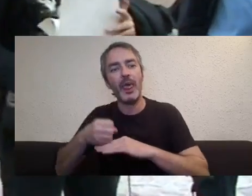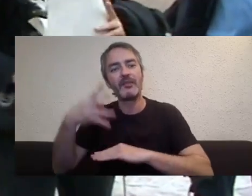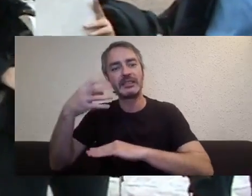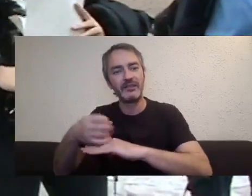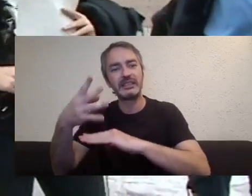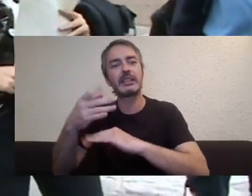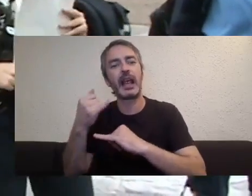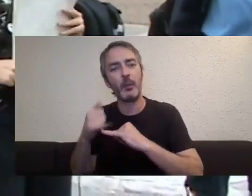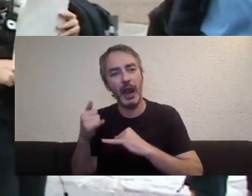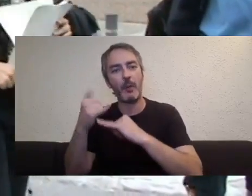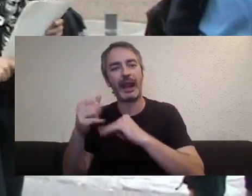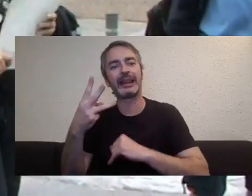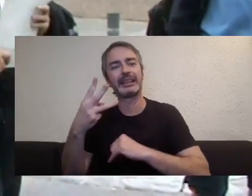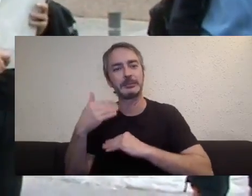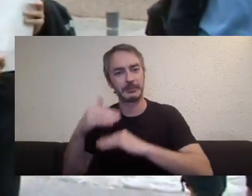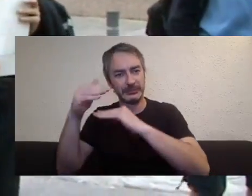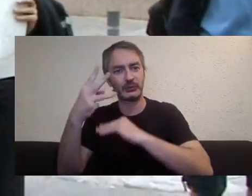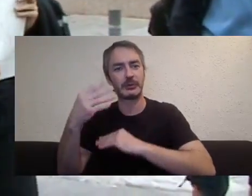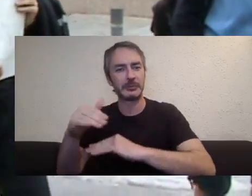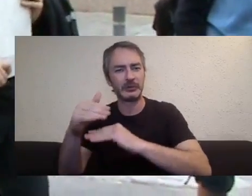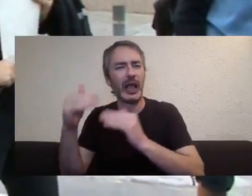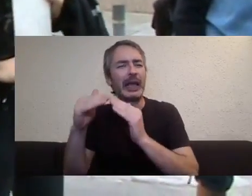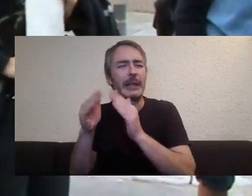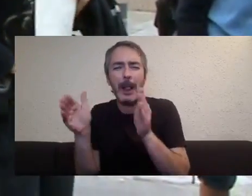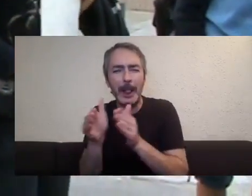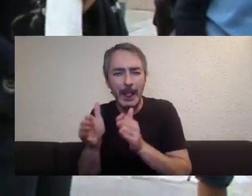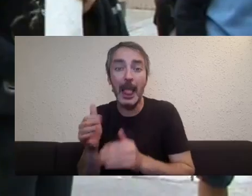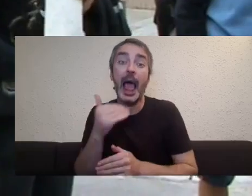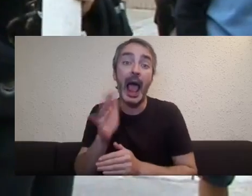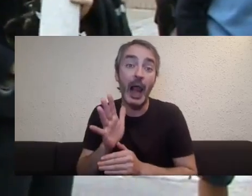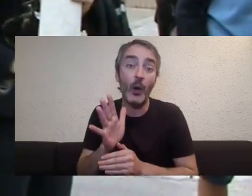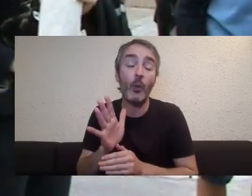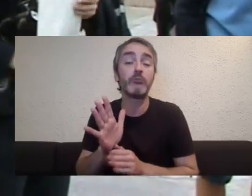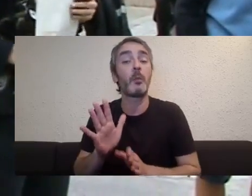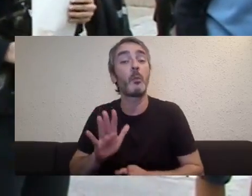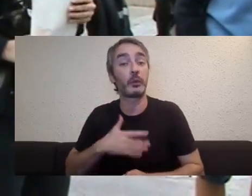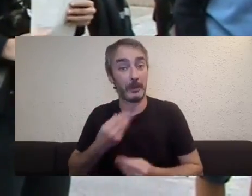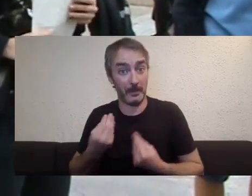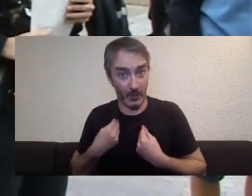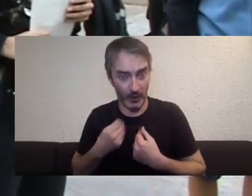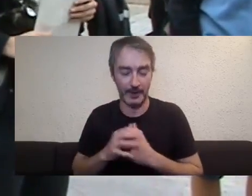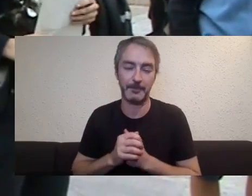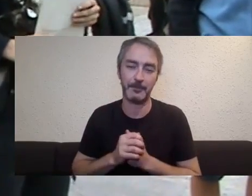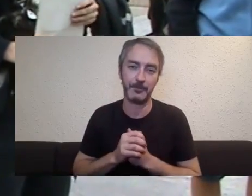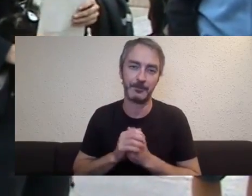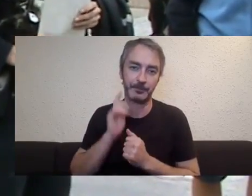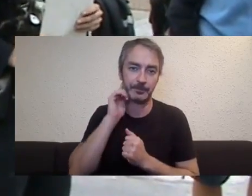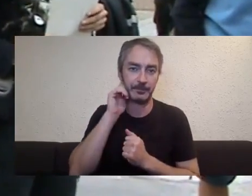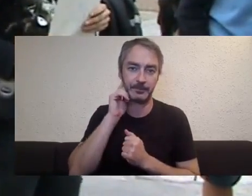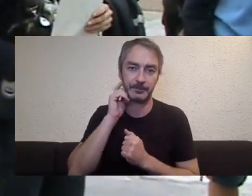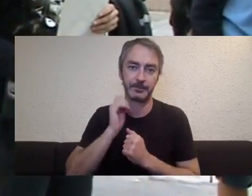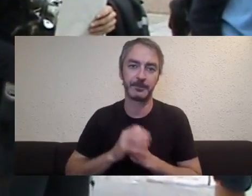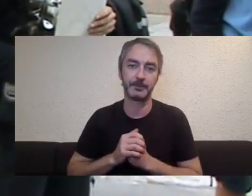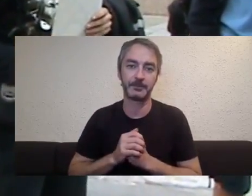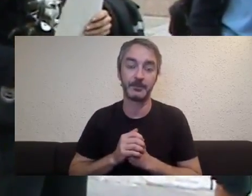aconseguir recuperar un parell d'edificis. Un era de vivendes, que era de 3 pisos, amb vivendes molt petitones, però bueno, justet per